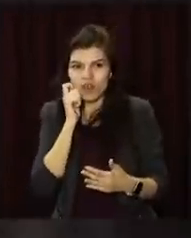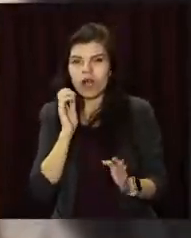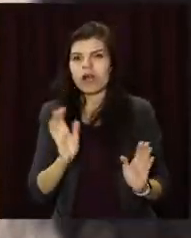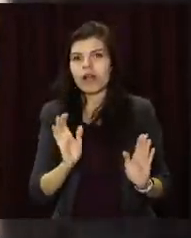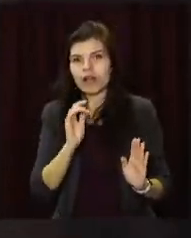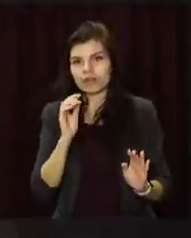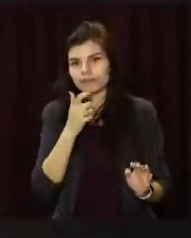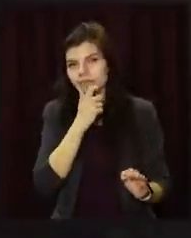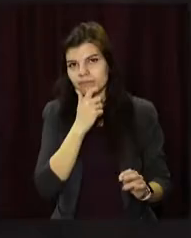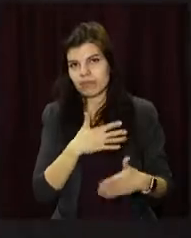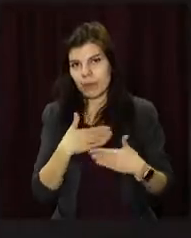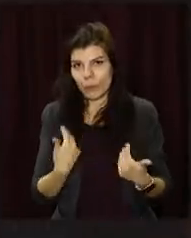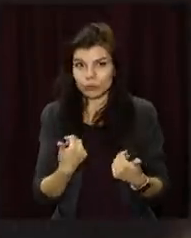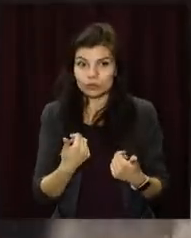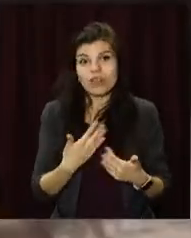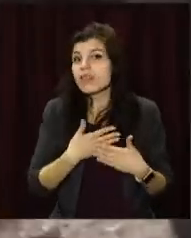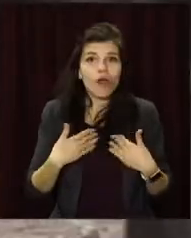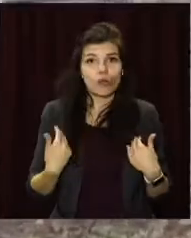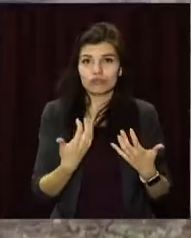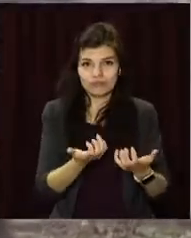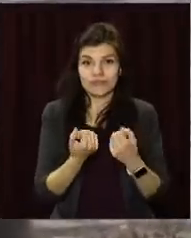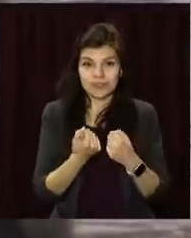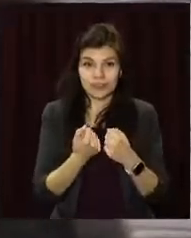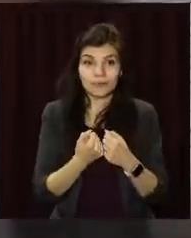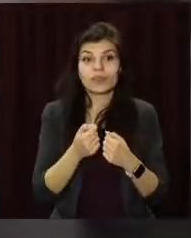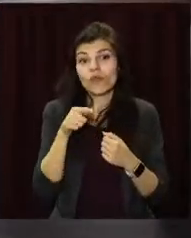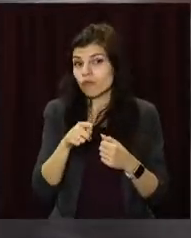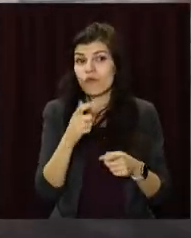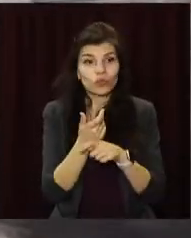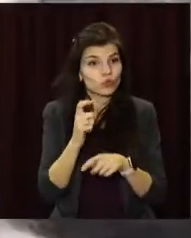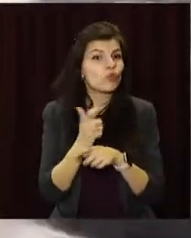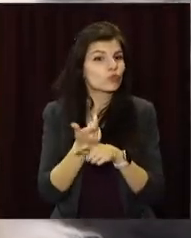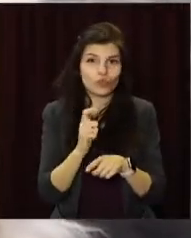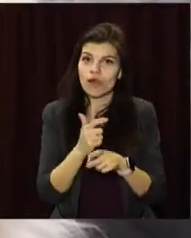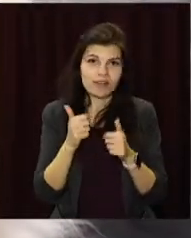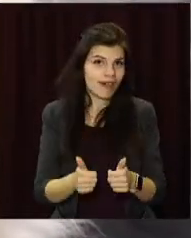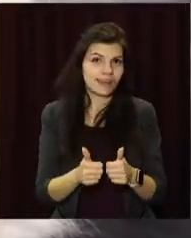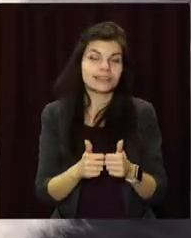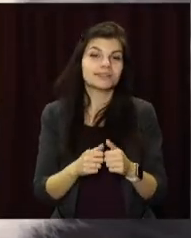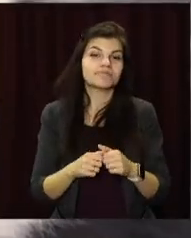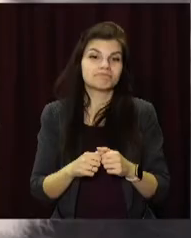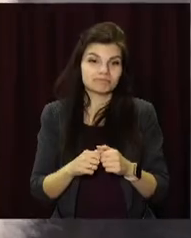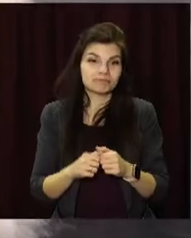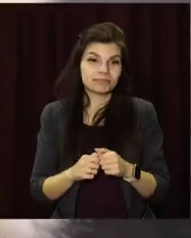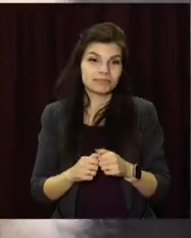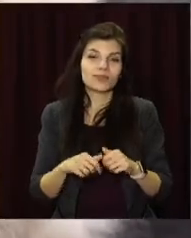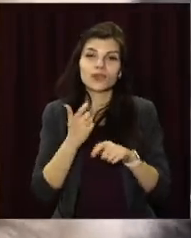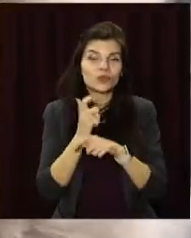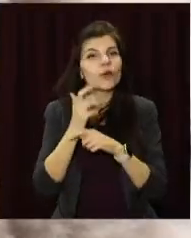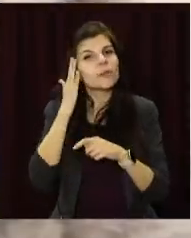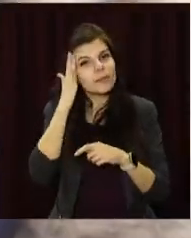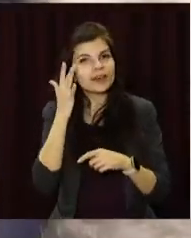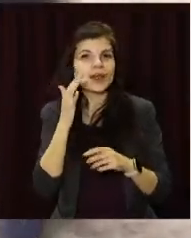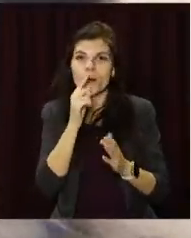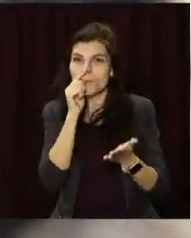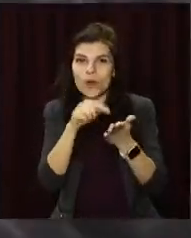і не хочуть її брати. Хоча вона дуже-дуже класна і дуже мріє